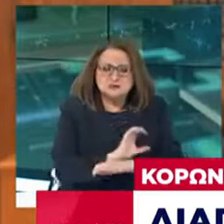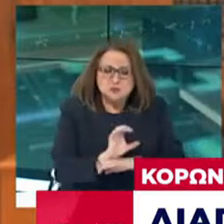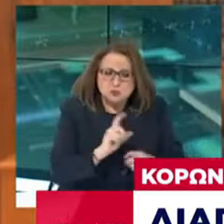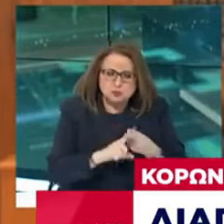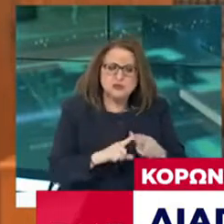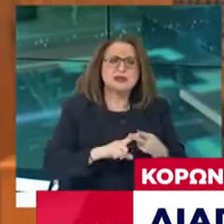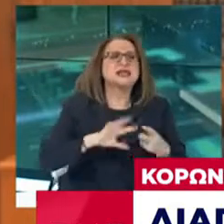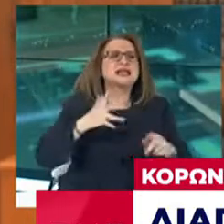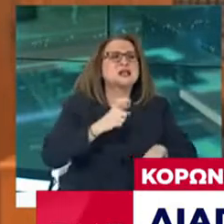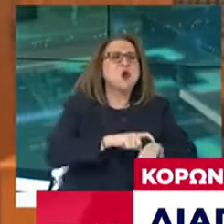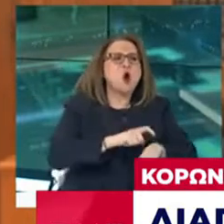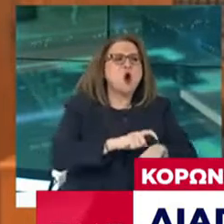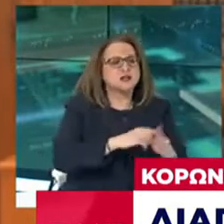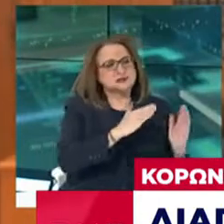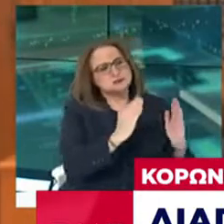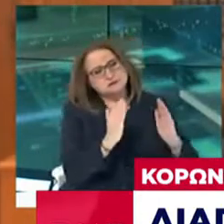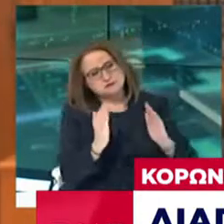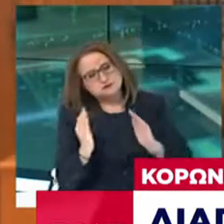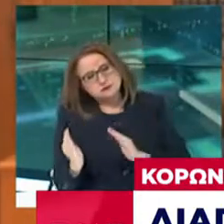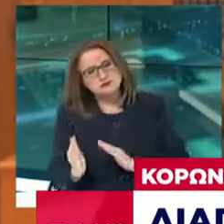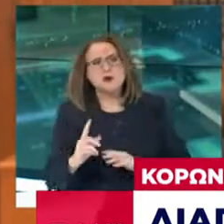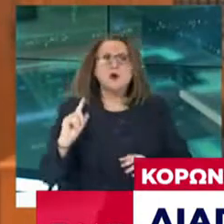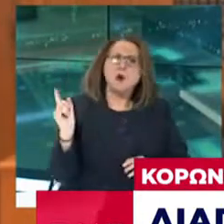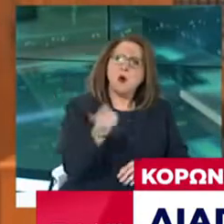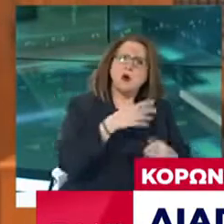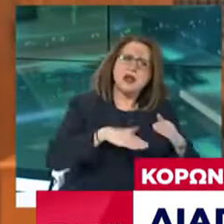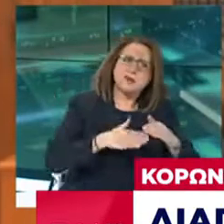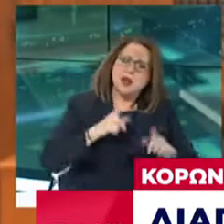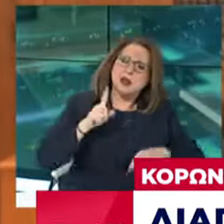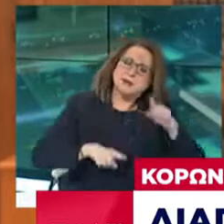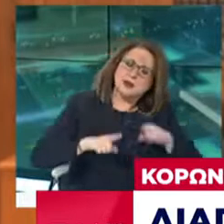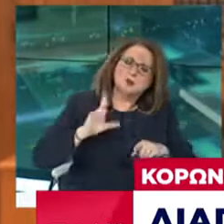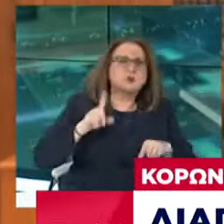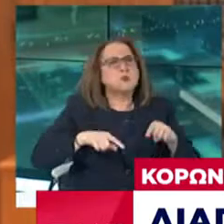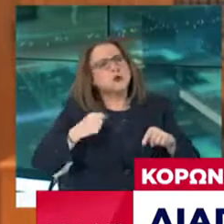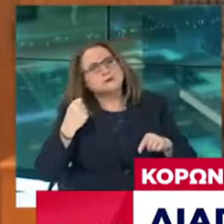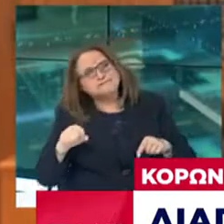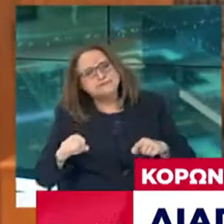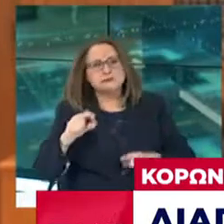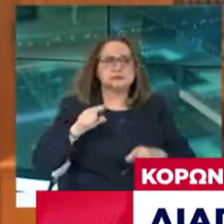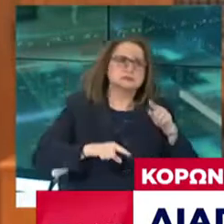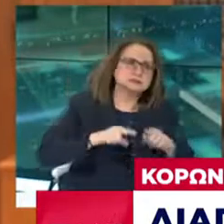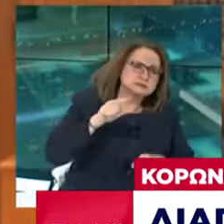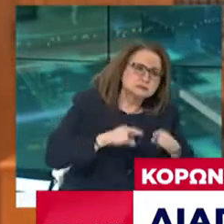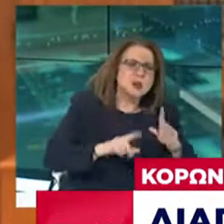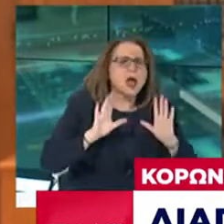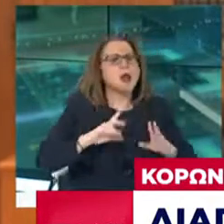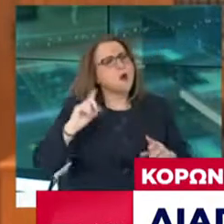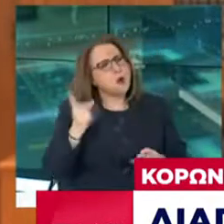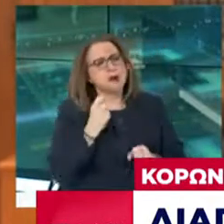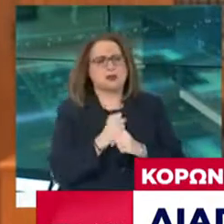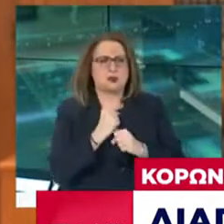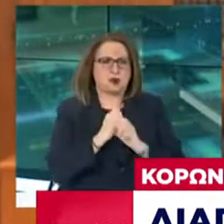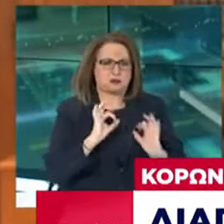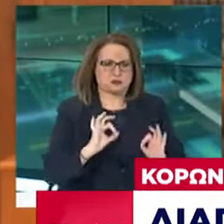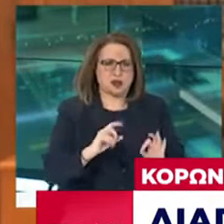Έτσι, οι υπάλληλοι θα παραμένουν ενεργοί, ακόμα και αν χρειαστεί να λείψουν για λίγο. Φροντίζουμε πάντως κρίσιμες υποδομές και